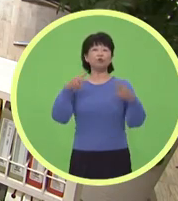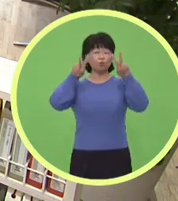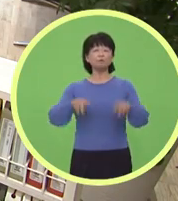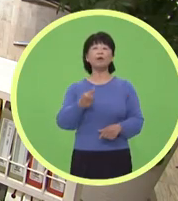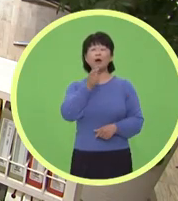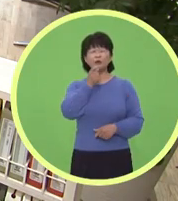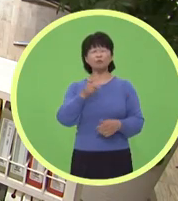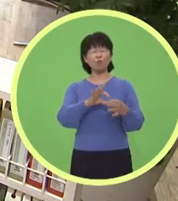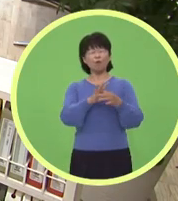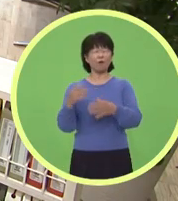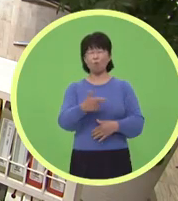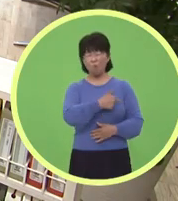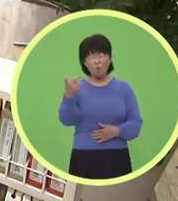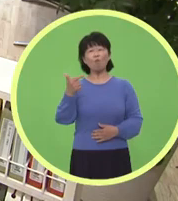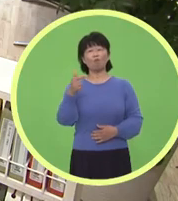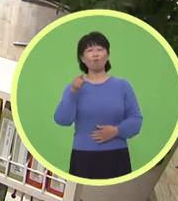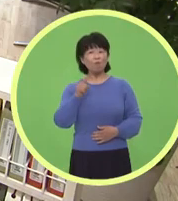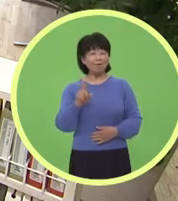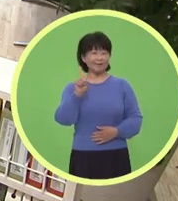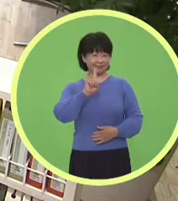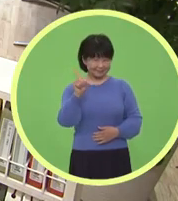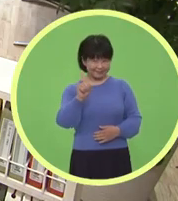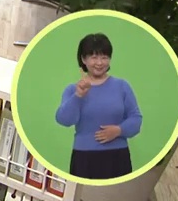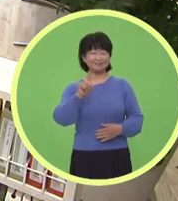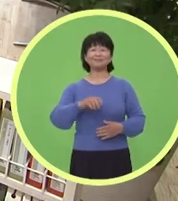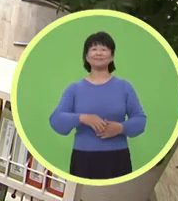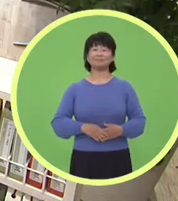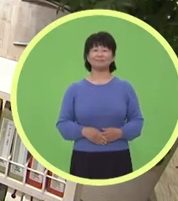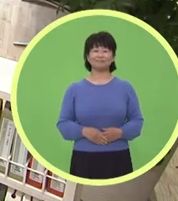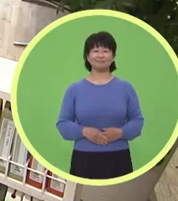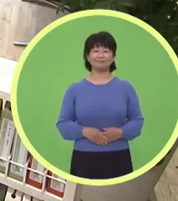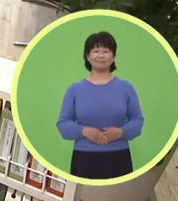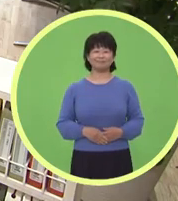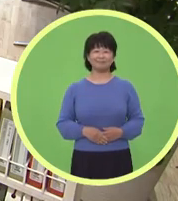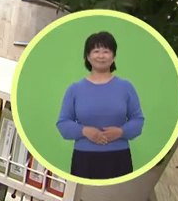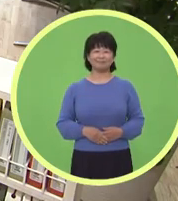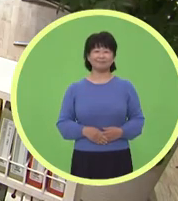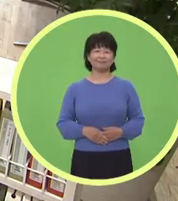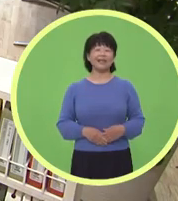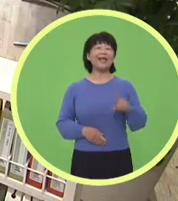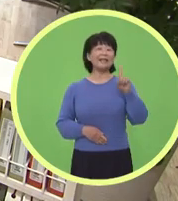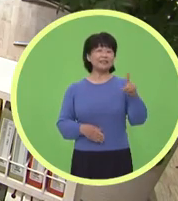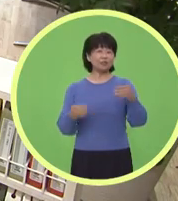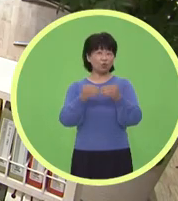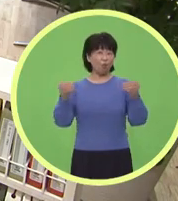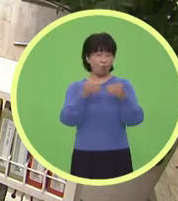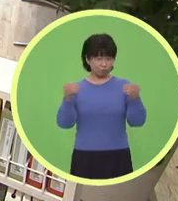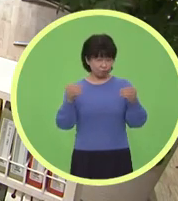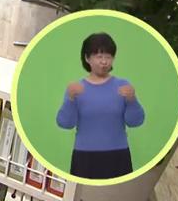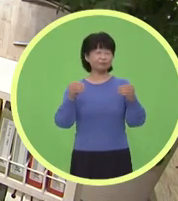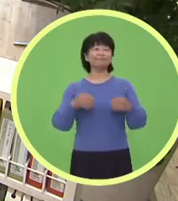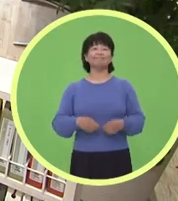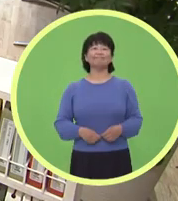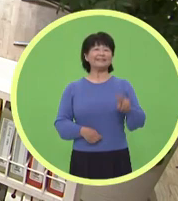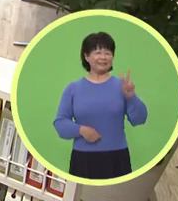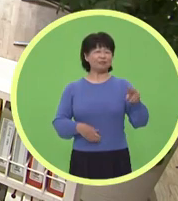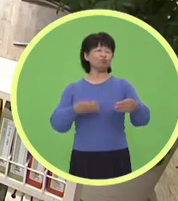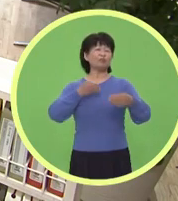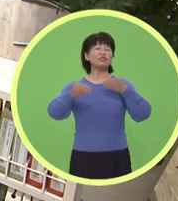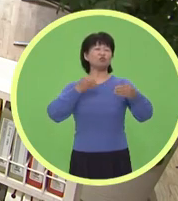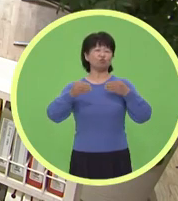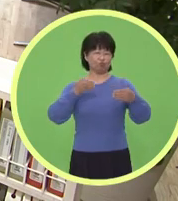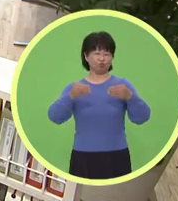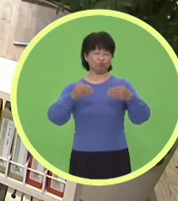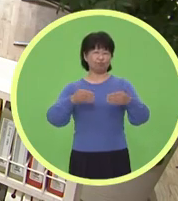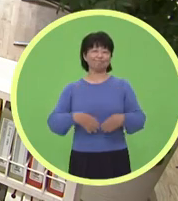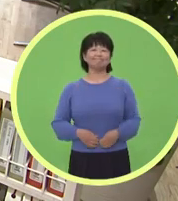広島針と大変関係の深いものなんですが、さてそれは何でしょうか。1ゴム、2プラ